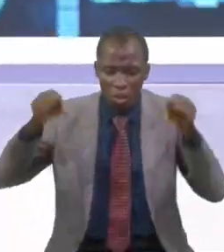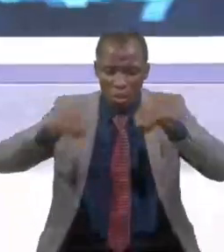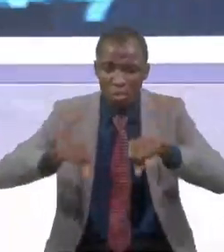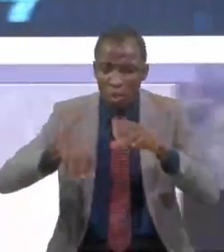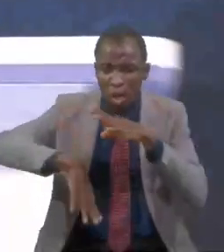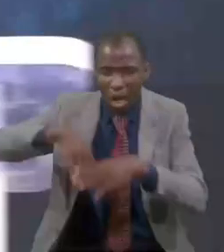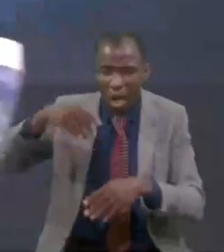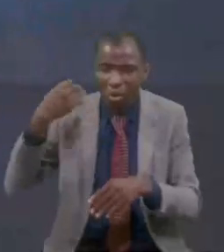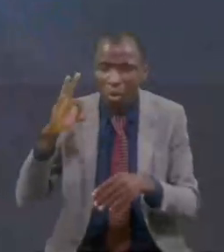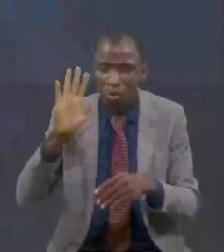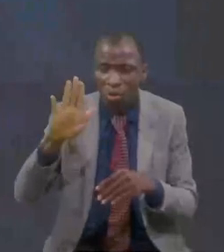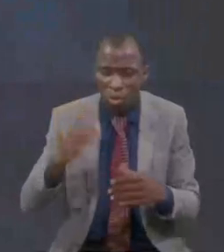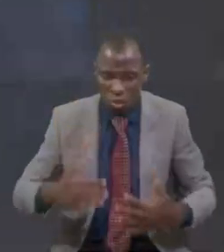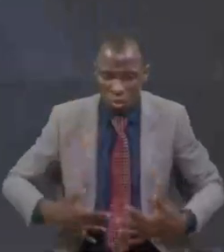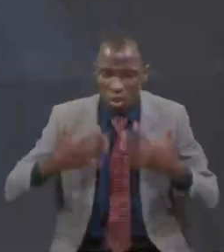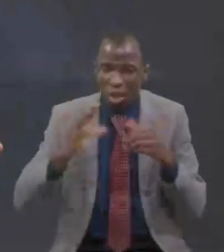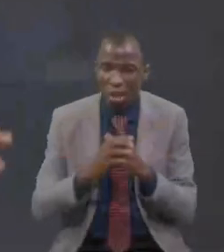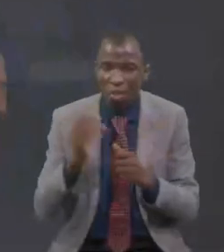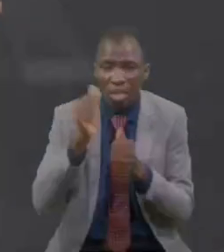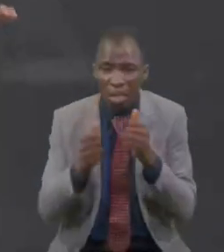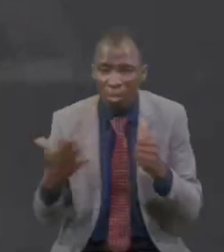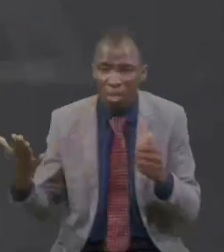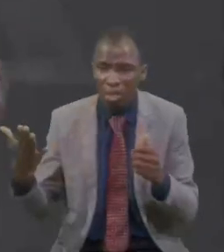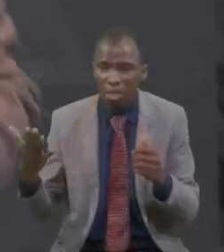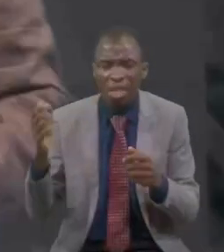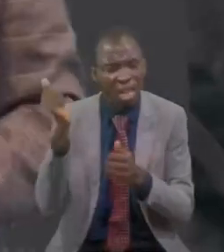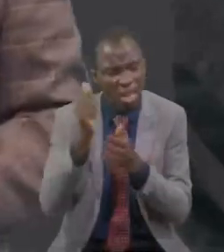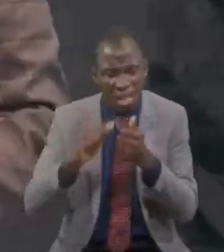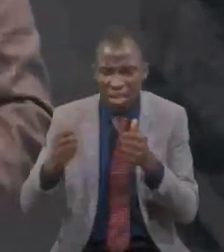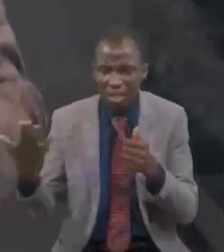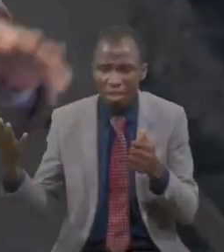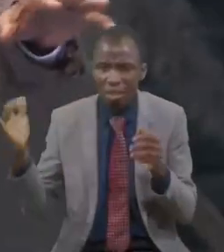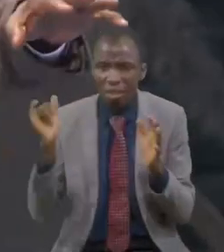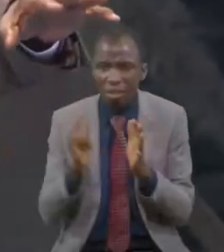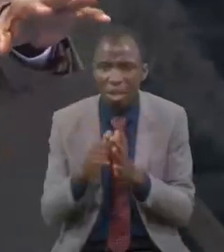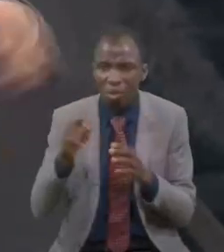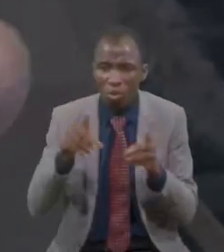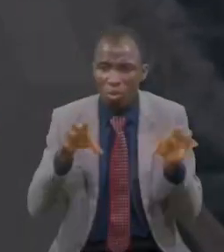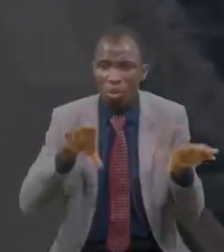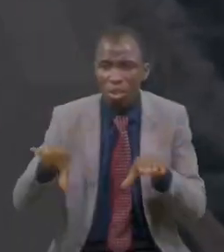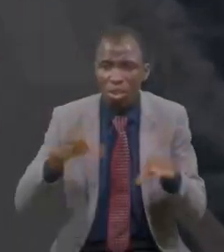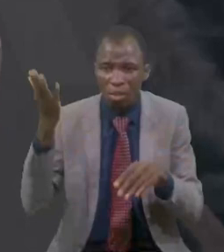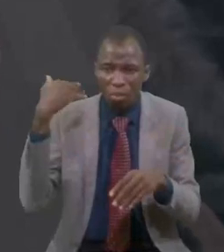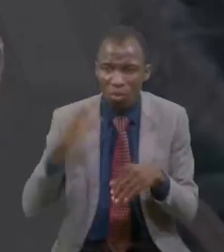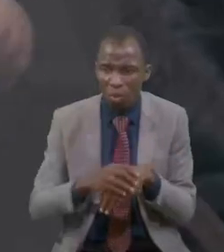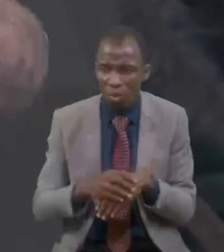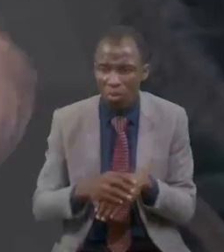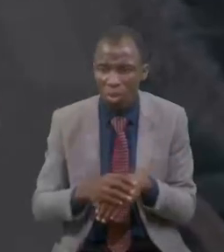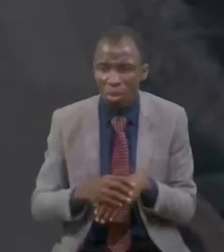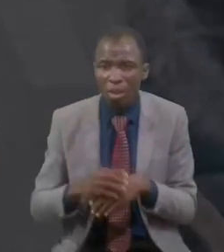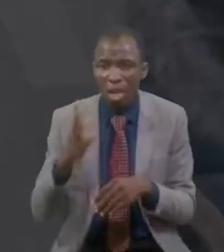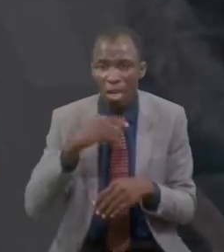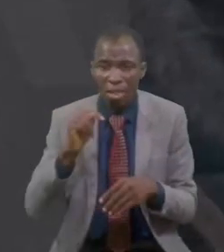de votre vie tout toute chose tout ce que vous avez fait et